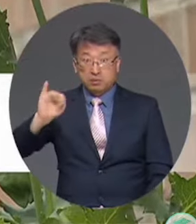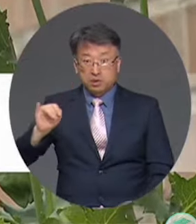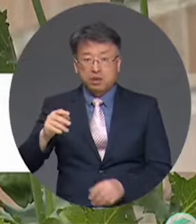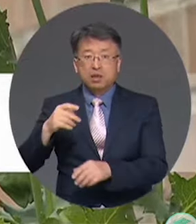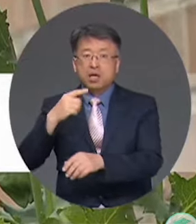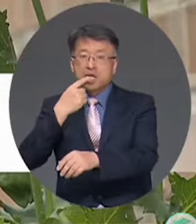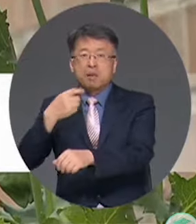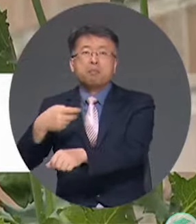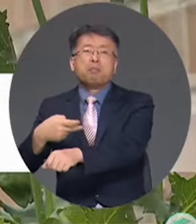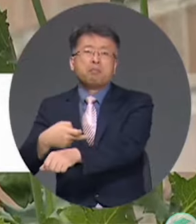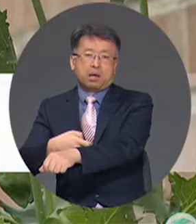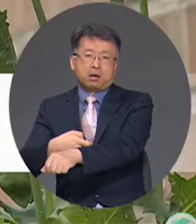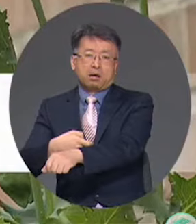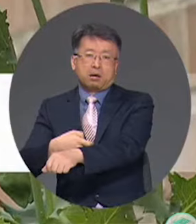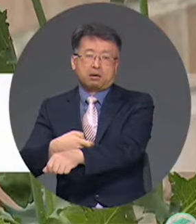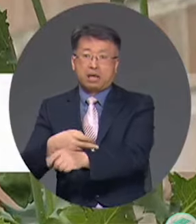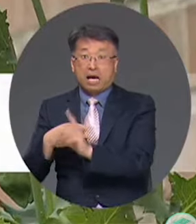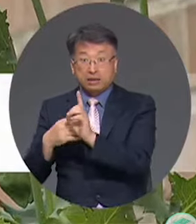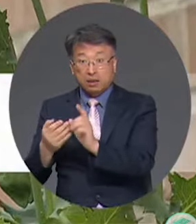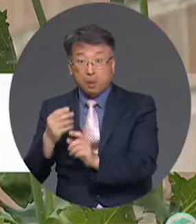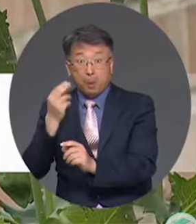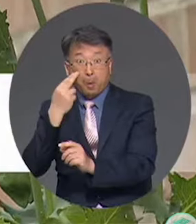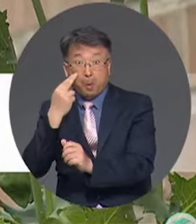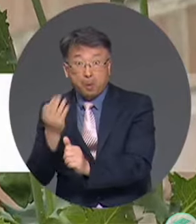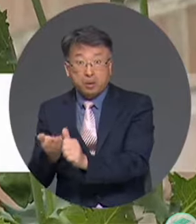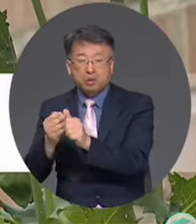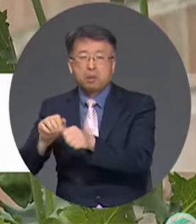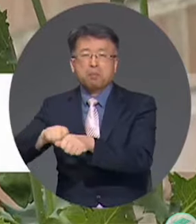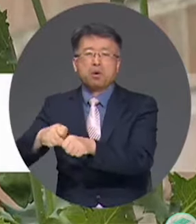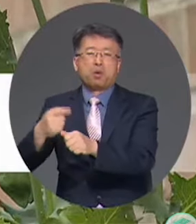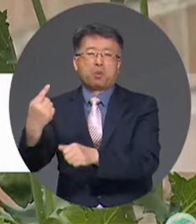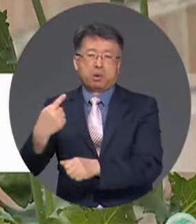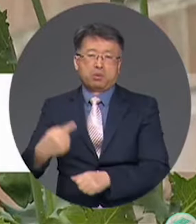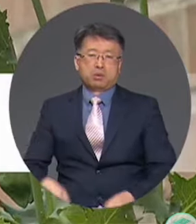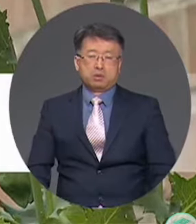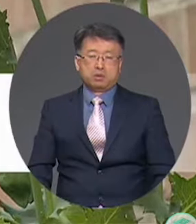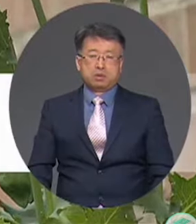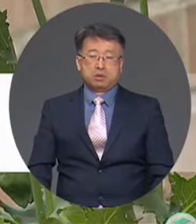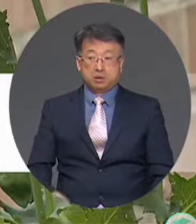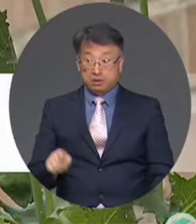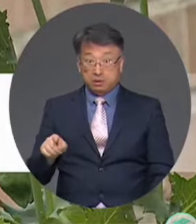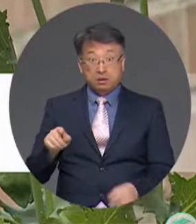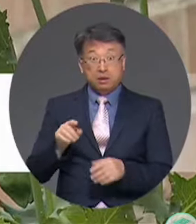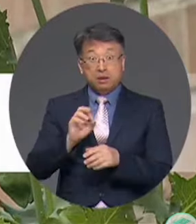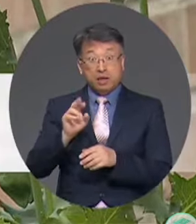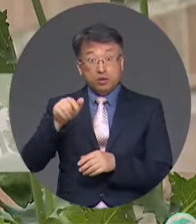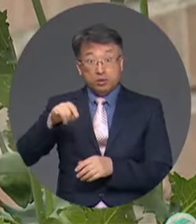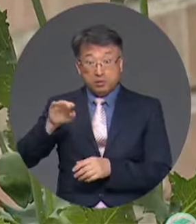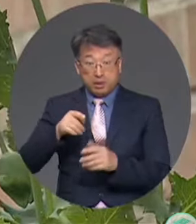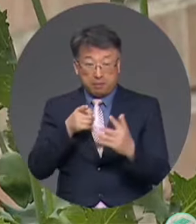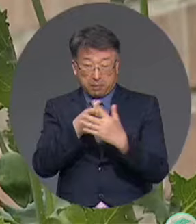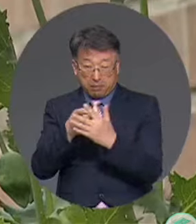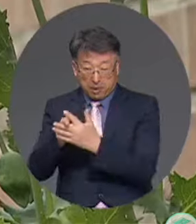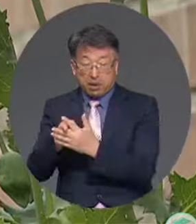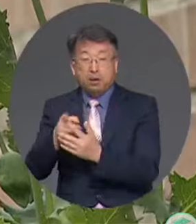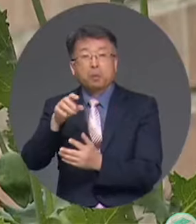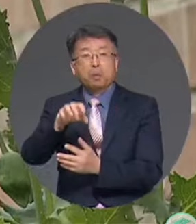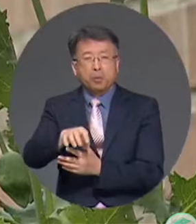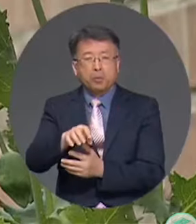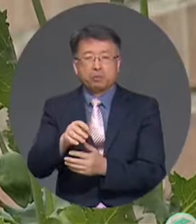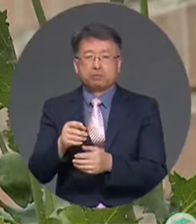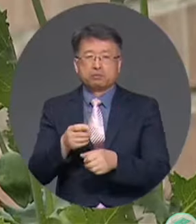분류돼 한 주라도 고의로 재배하면 처벌을 받을 수 있기 때문인데요. 이선영 기자가 양귀비 적발 현장에